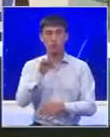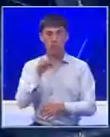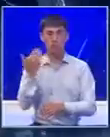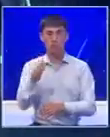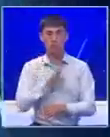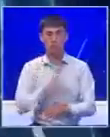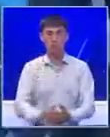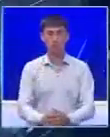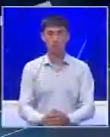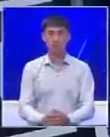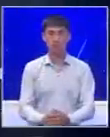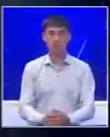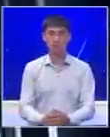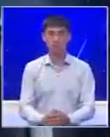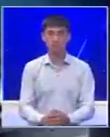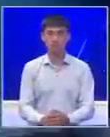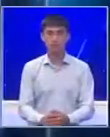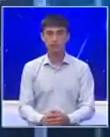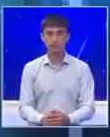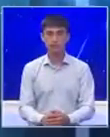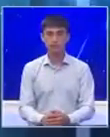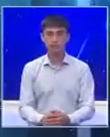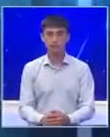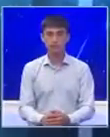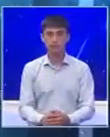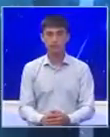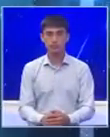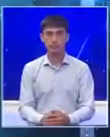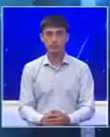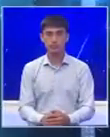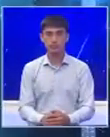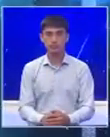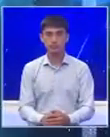бозбалаларға бұйырды. Жарқын Нұрланұлы, Жай Құрманбаев, Жетісу телеарнасы.